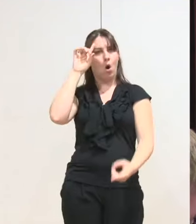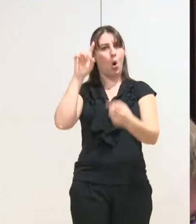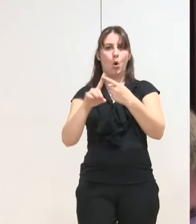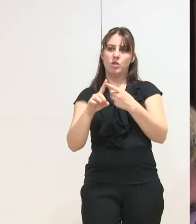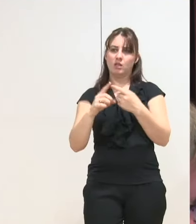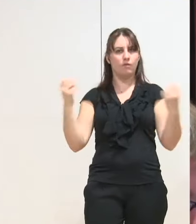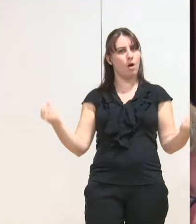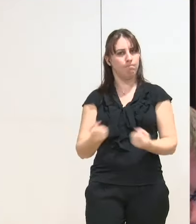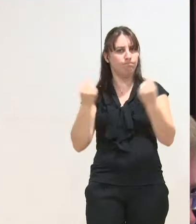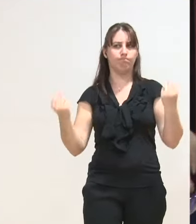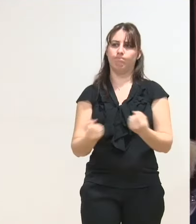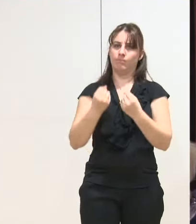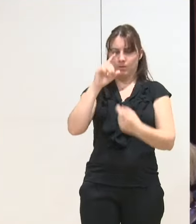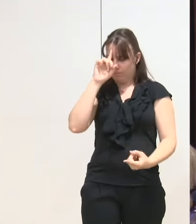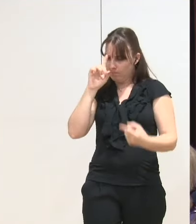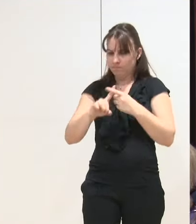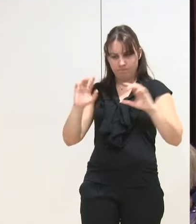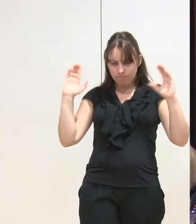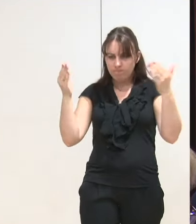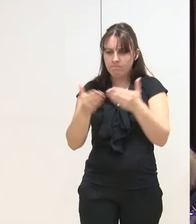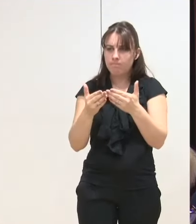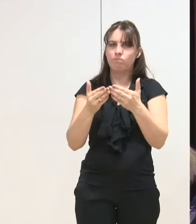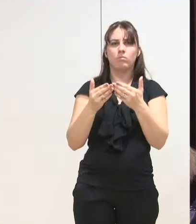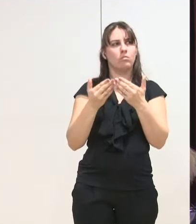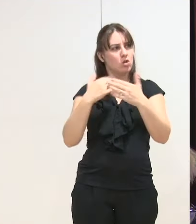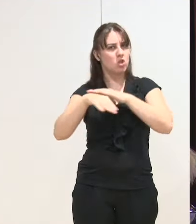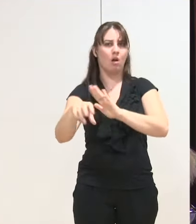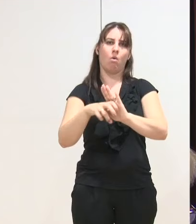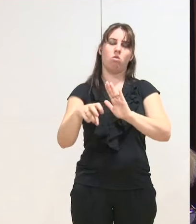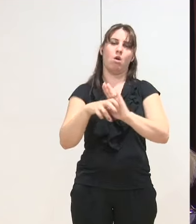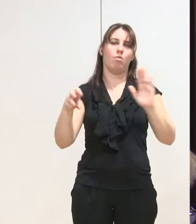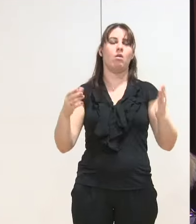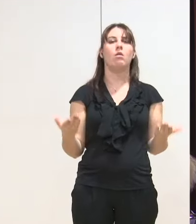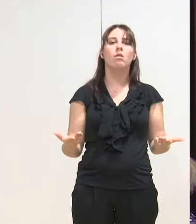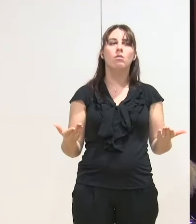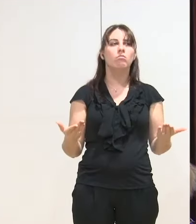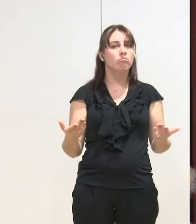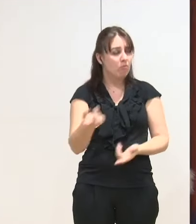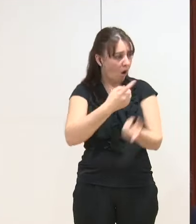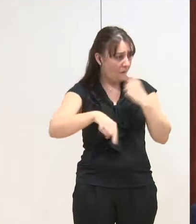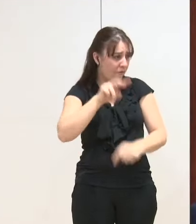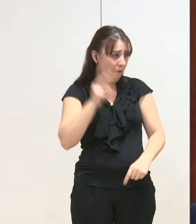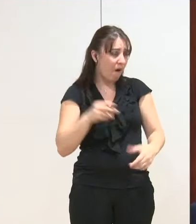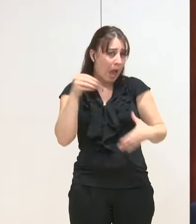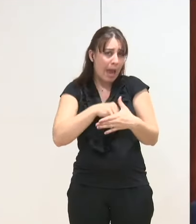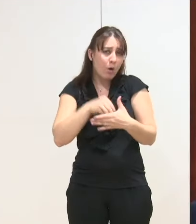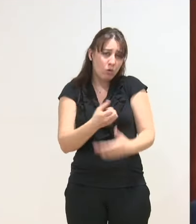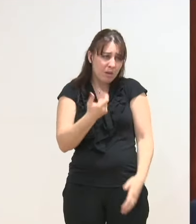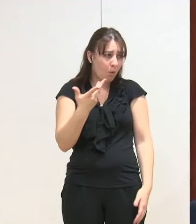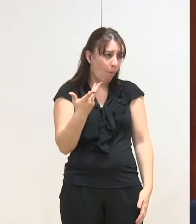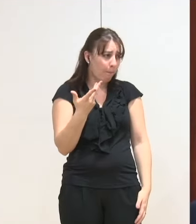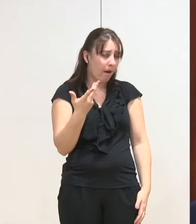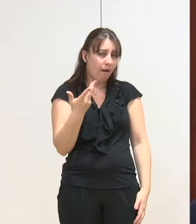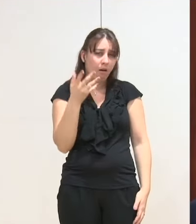nos grands centres urbains et de notre société combien espérez-vous réellement économiser par une telle mesure